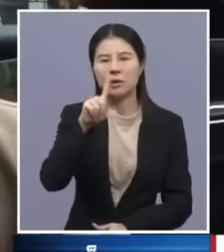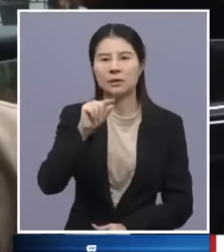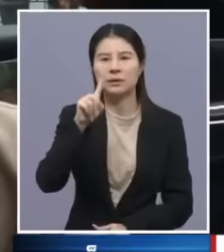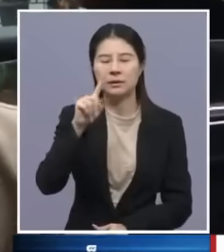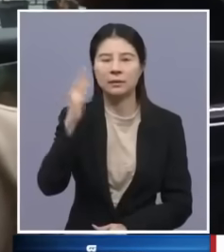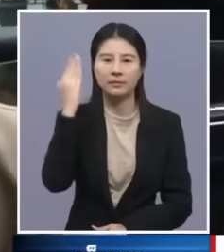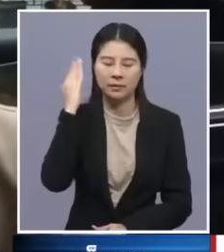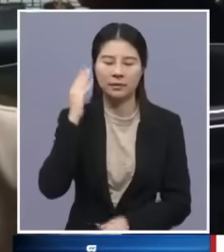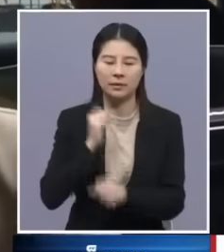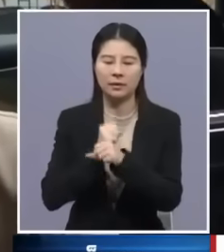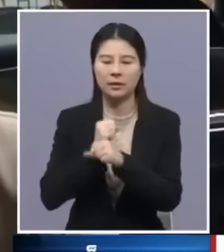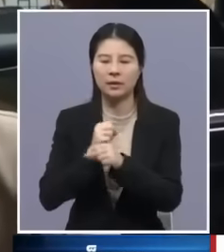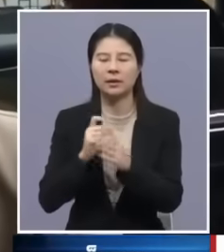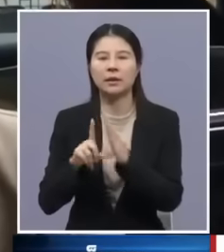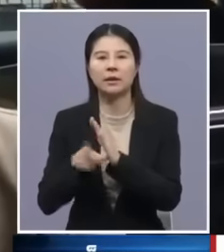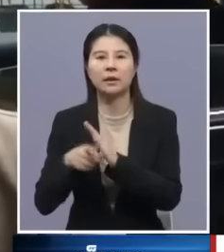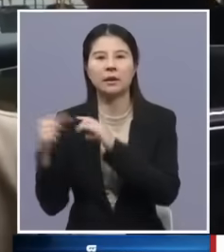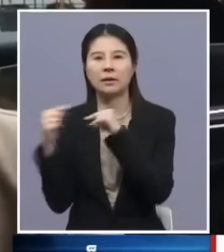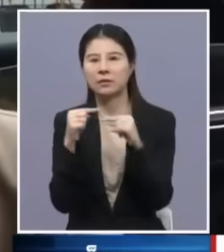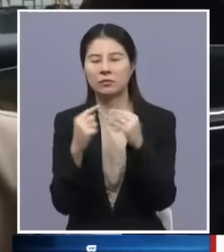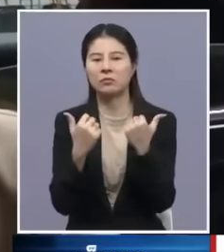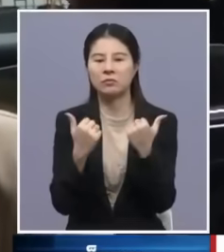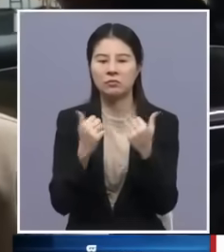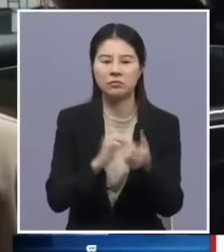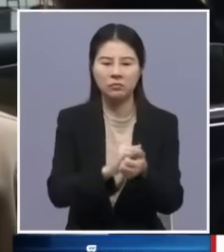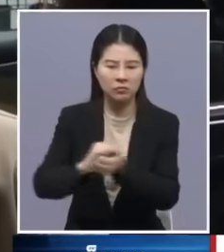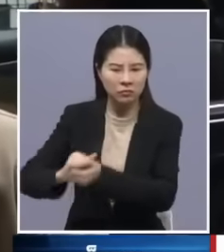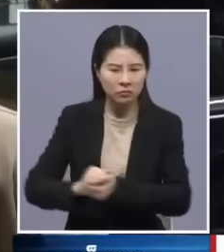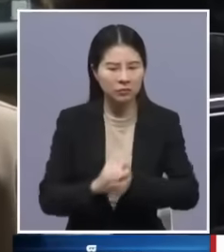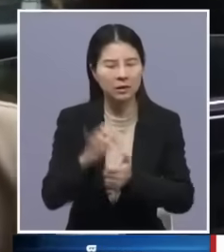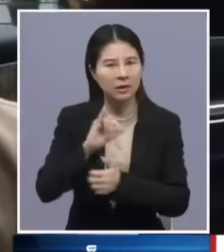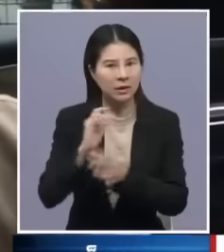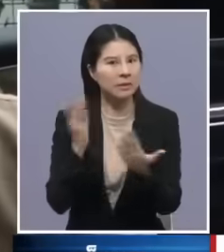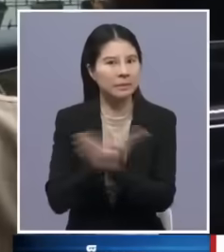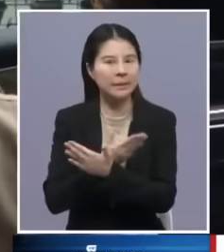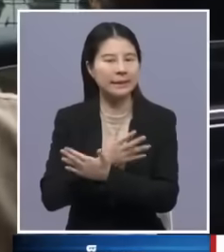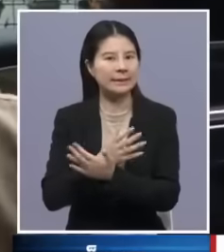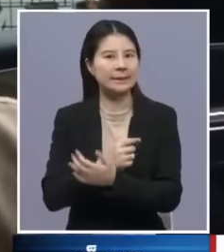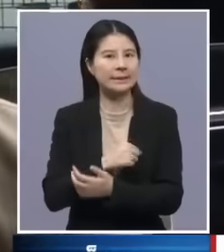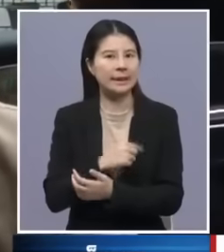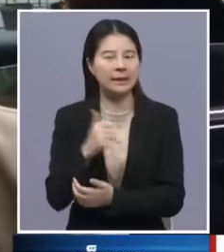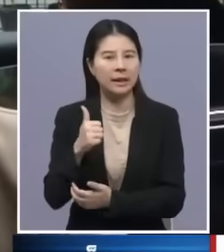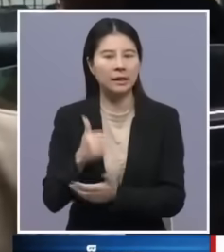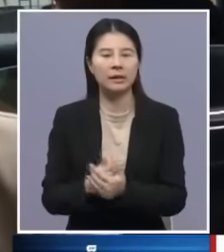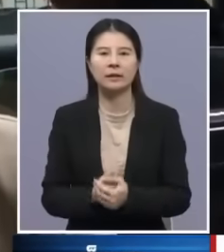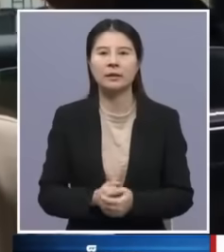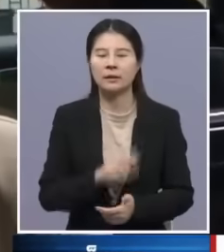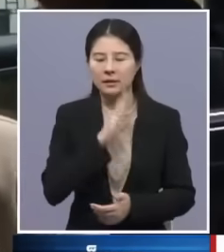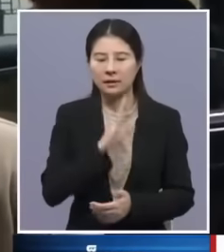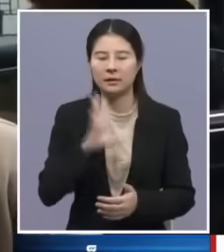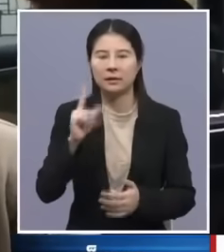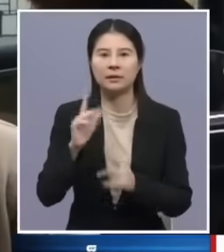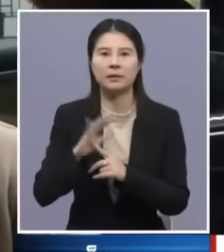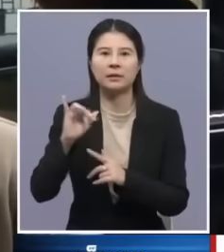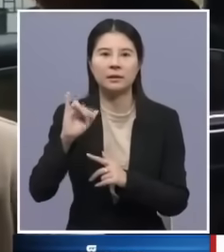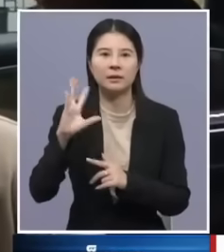อยู่กับสสต่อก ็ อาจจะไม่ได้เหนียวแน่นนะถ้าเกิดคุณชัยชนะเดชเดโชมันลงไปเลขาควบคู่กับมาดามเดีย